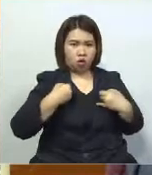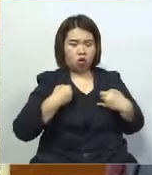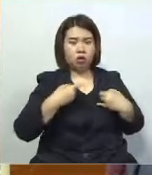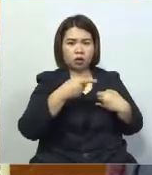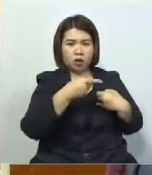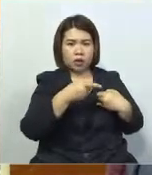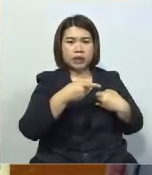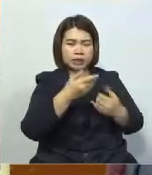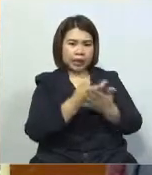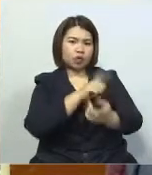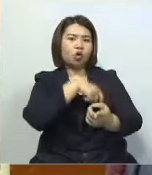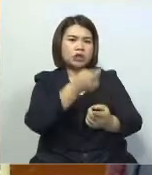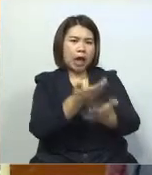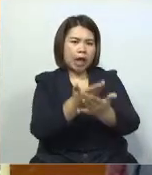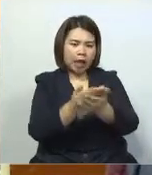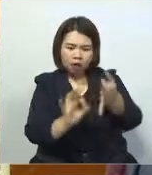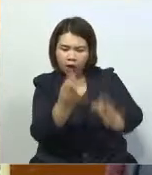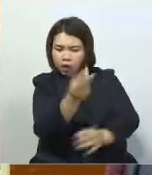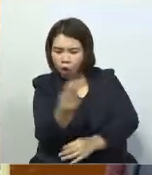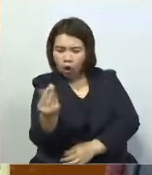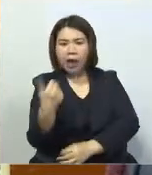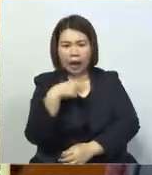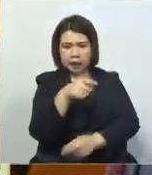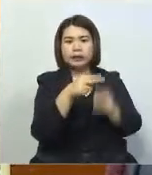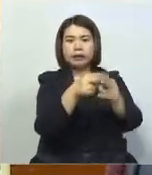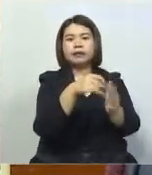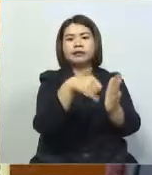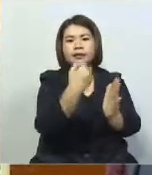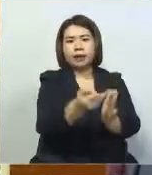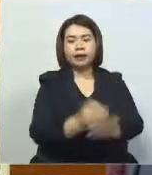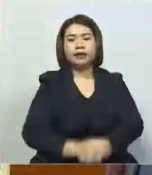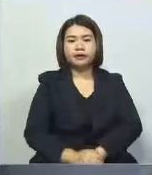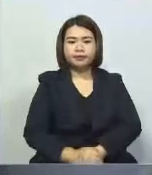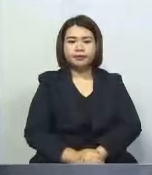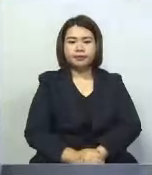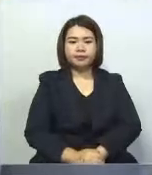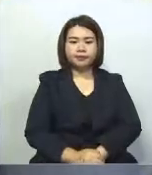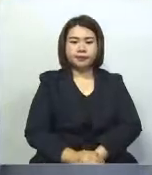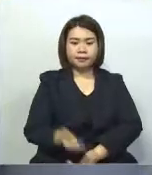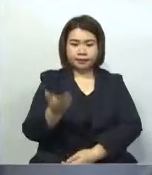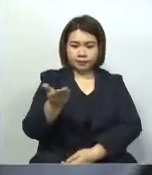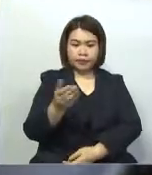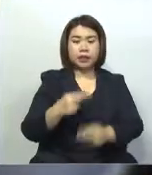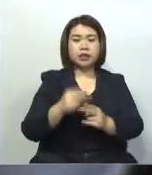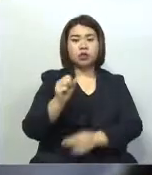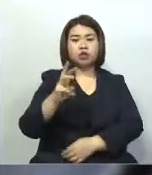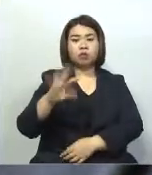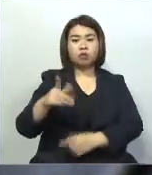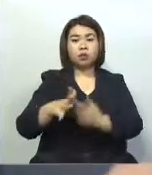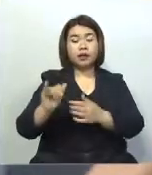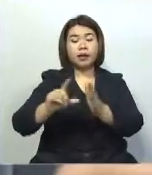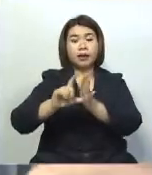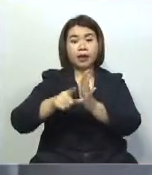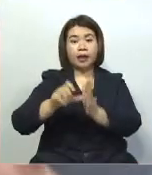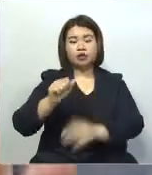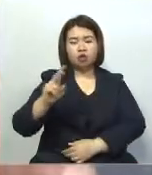ผู้จ่ายนะครับค่าใช้จ่ายทั้งหมด ทางด้านของนายสมชายแสวงการนะครับเลขาธิ